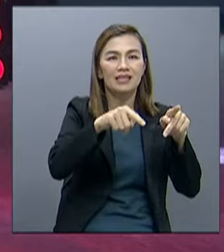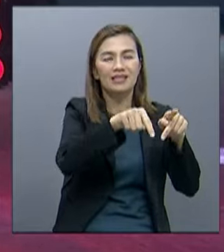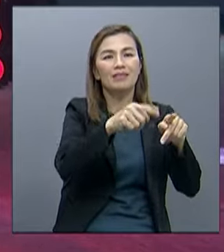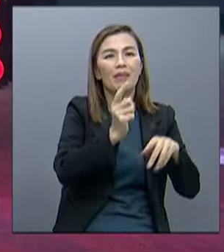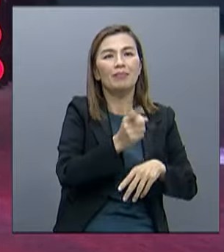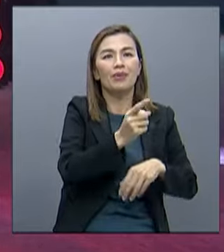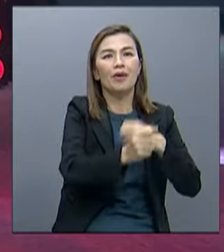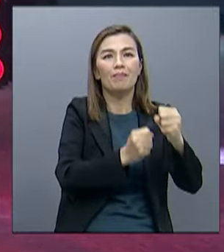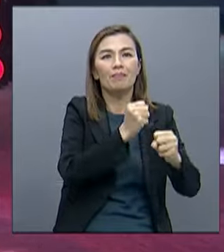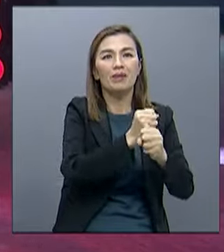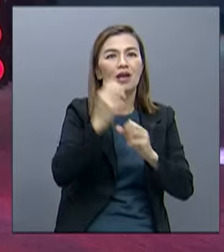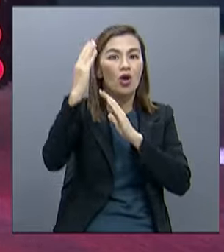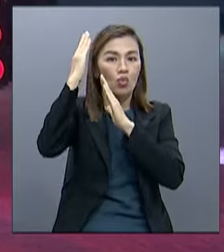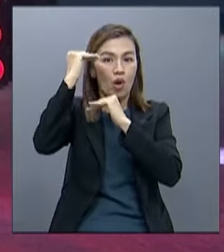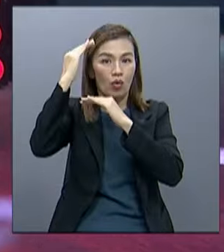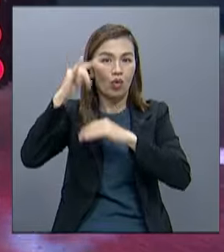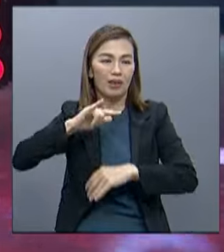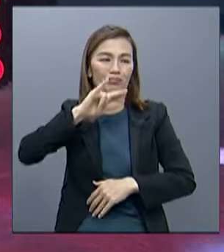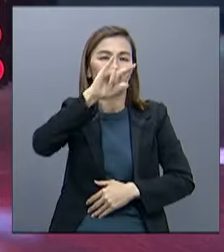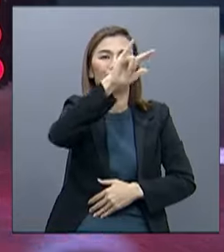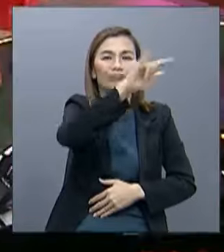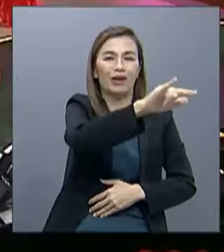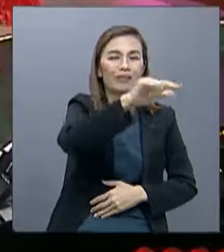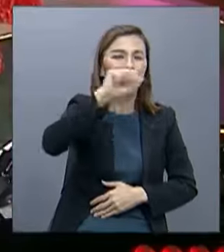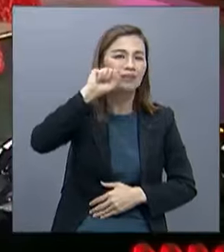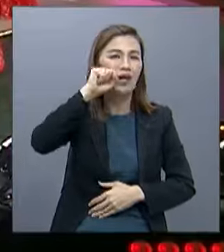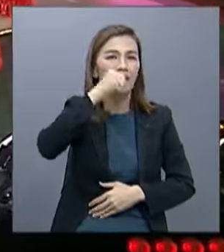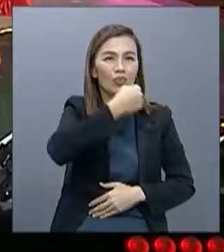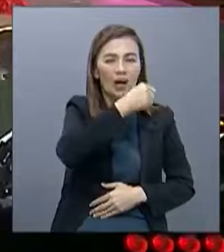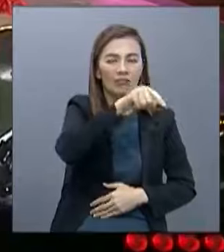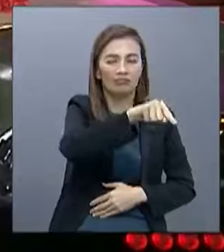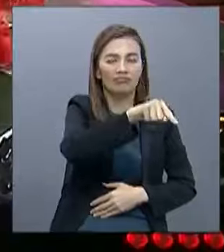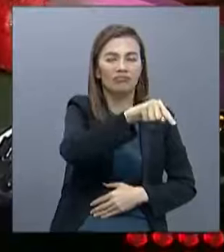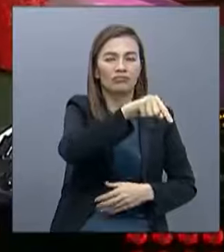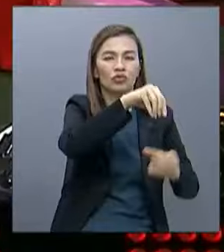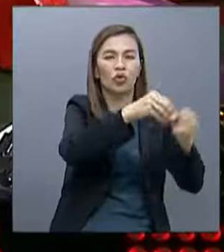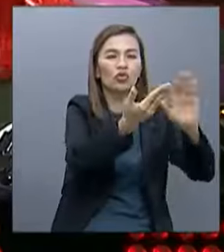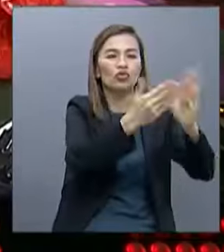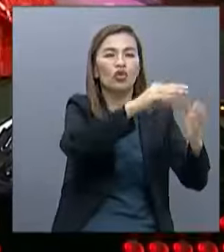ะได้ไปที่สุสานค่ะ